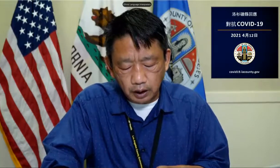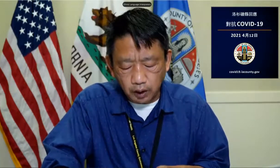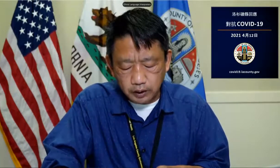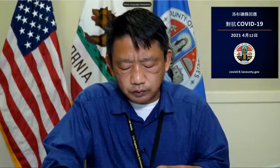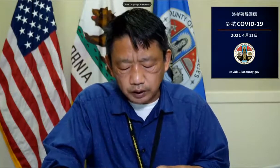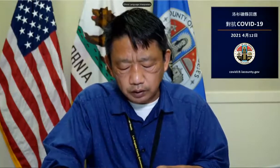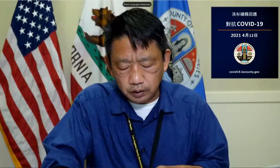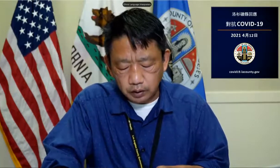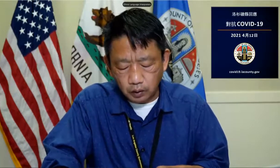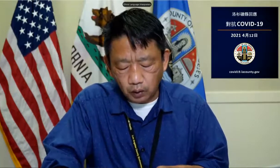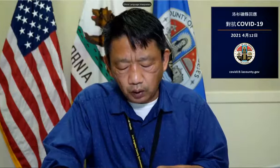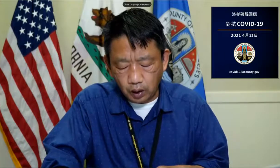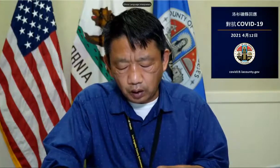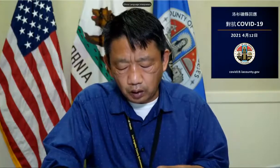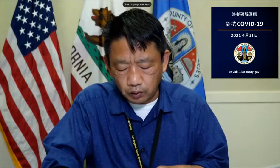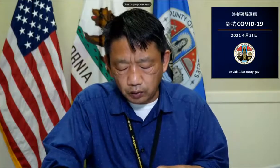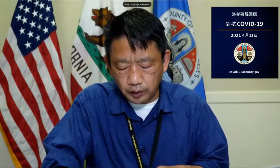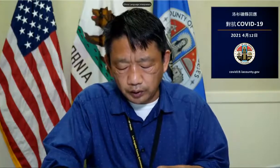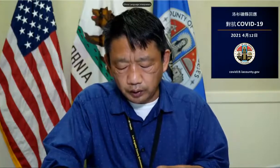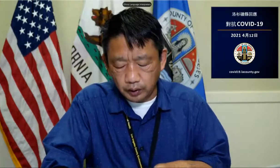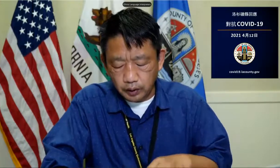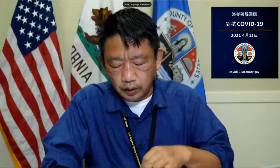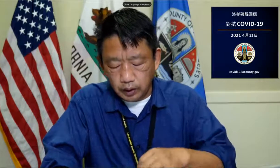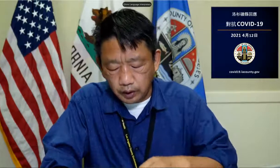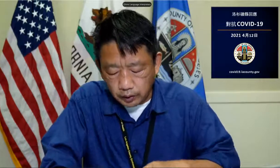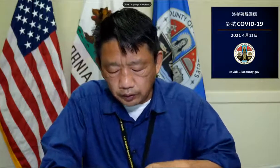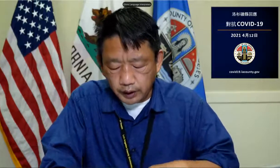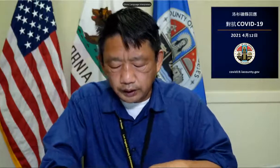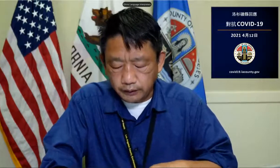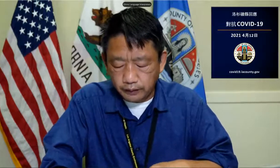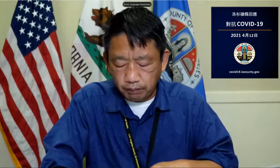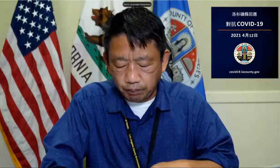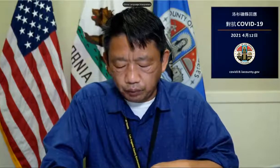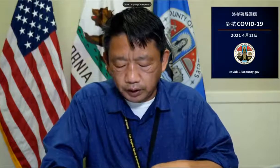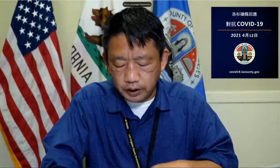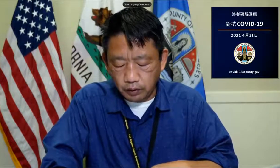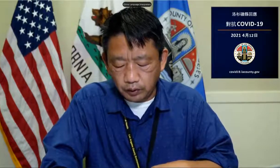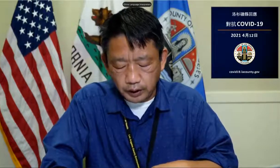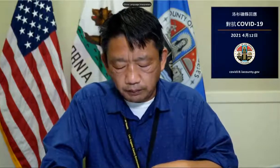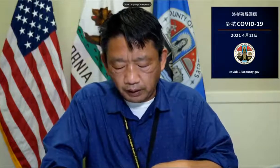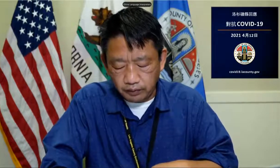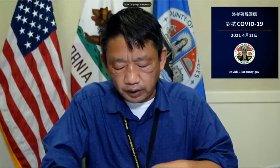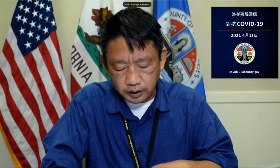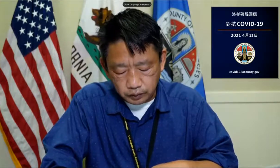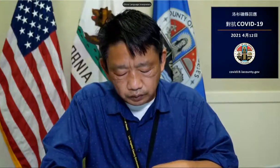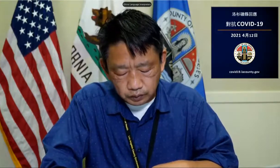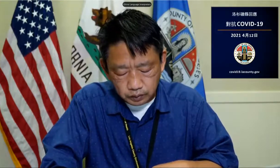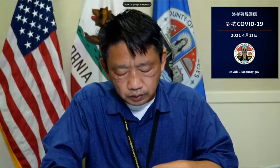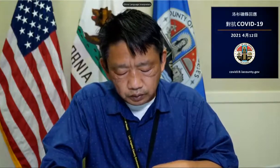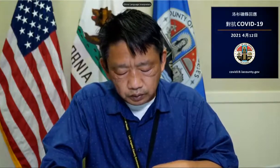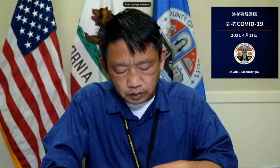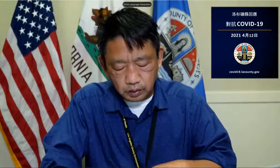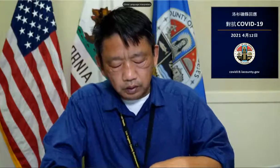得超过25人，或如果有容量的地方，不得超过容量的